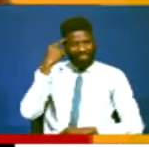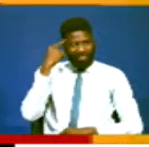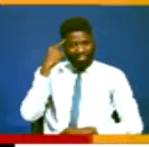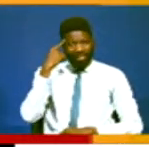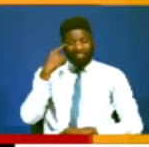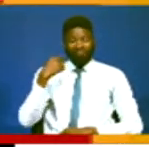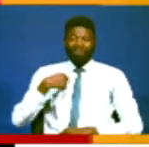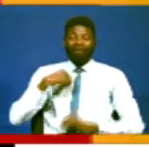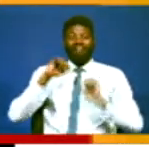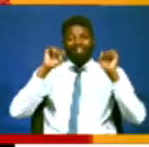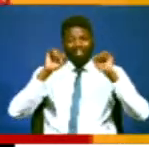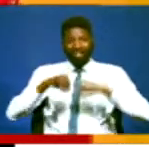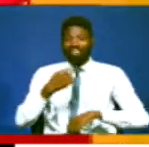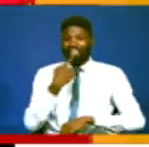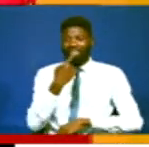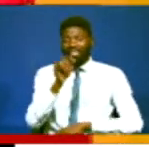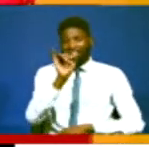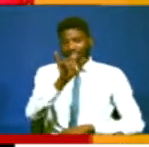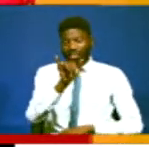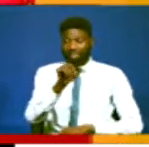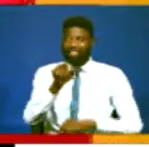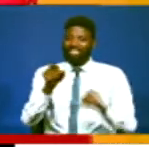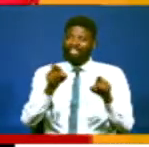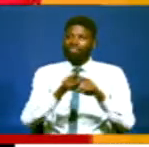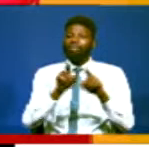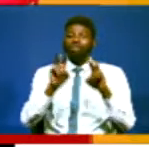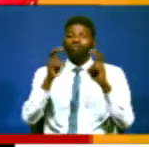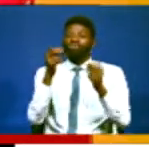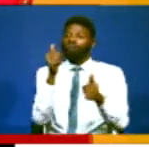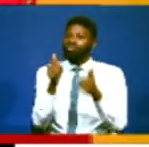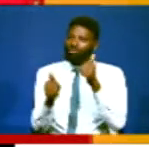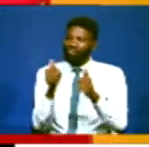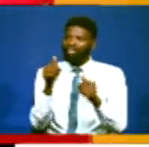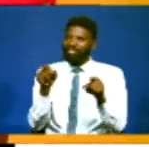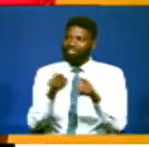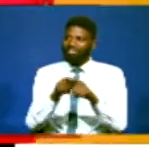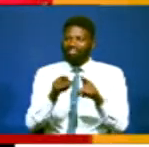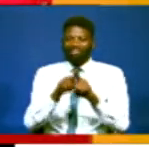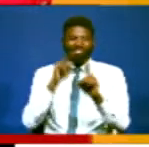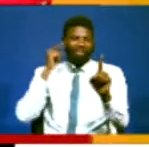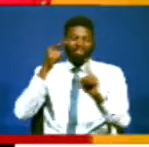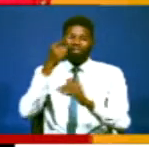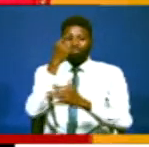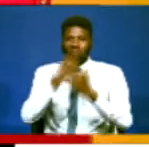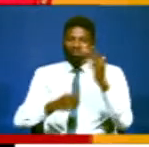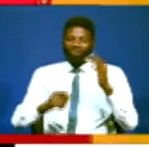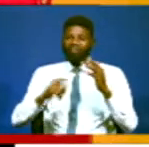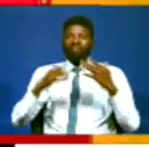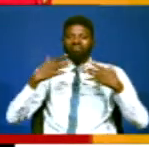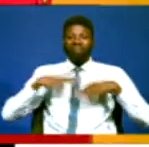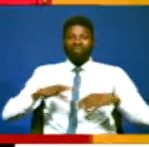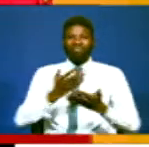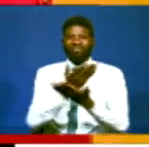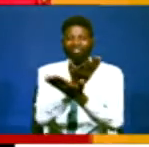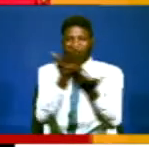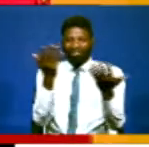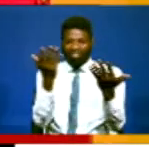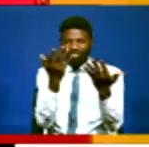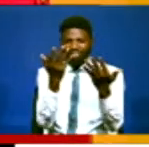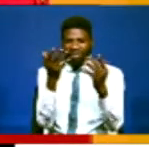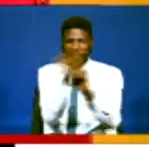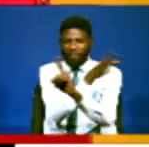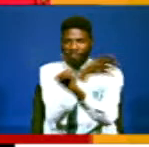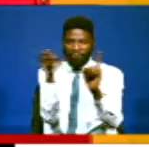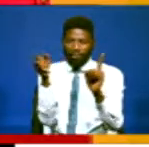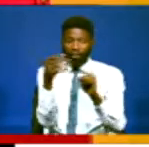swala tu la kuwafumba tu wananchi macho. Sababu mtaala wa